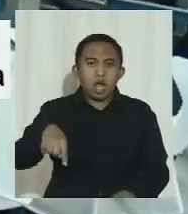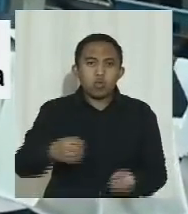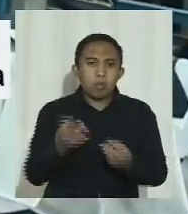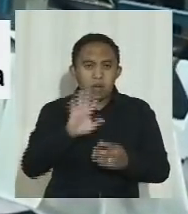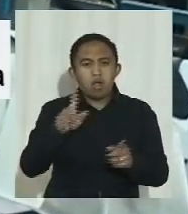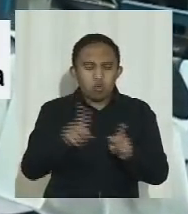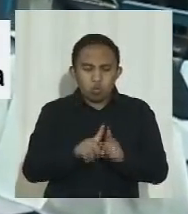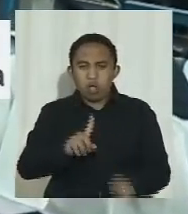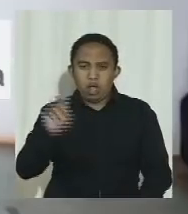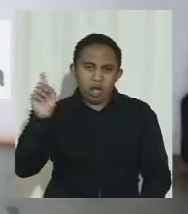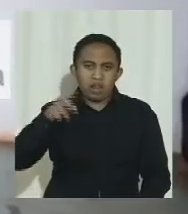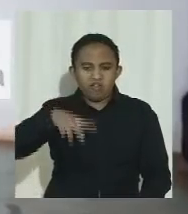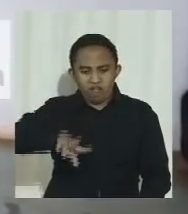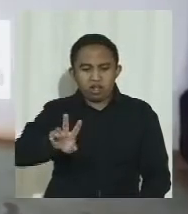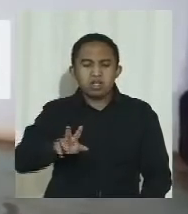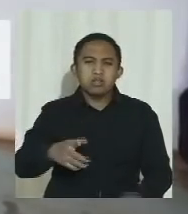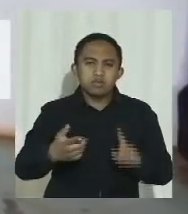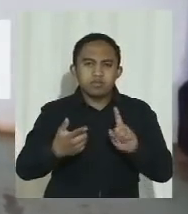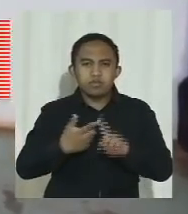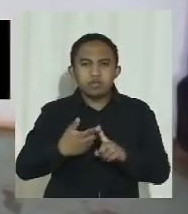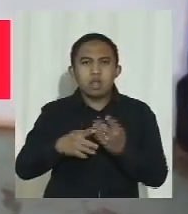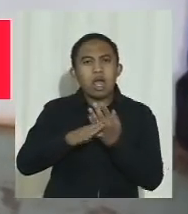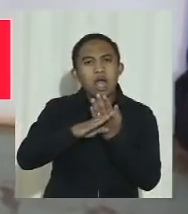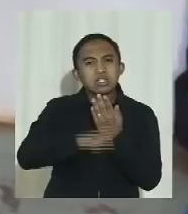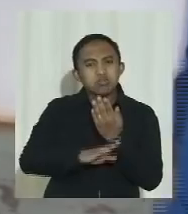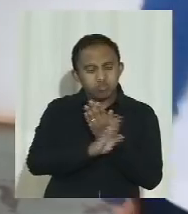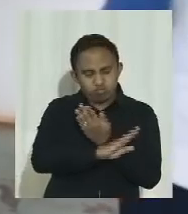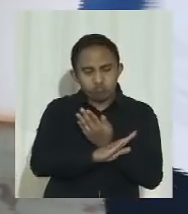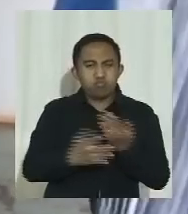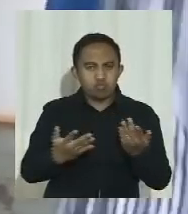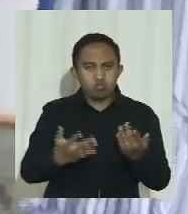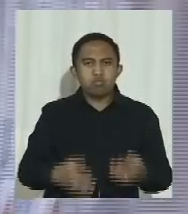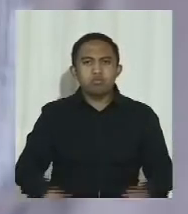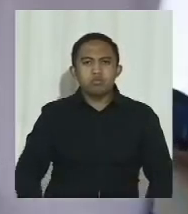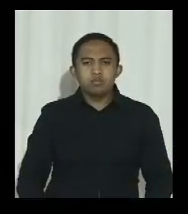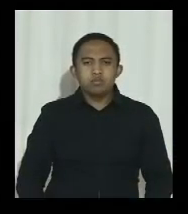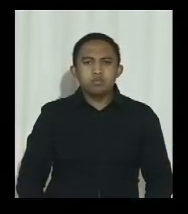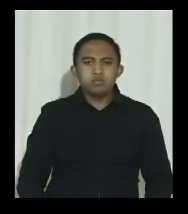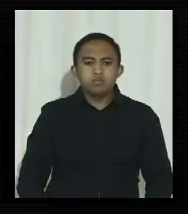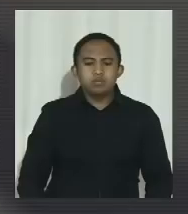any vakina karatra sy atsimo andrefana koa.